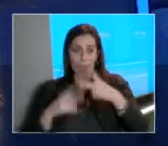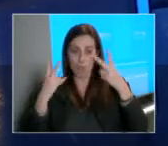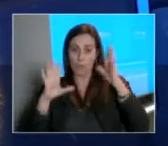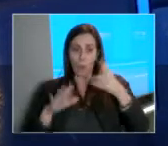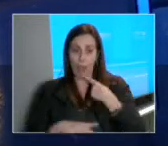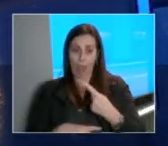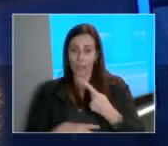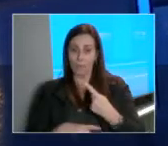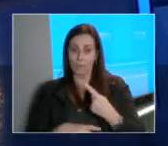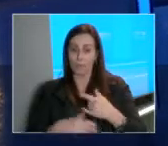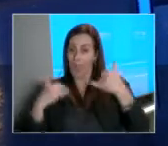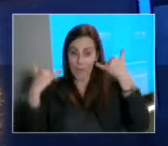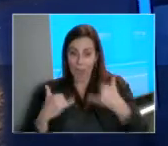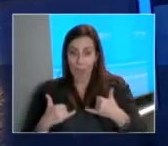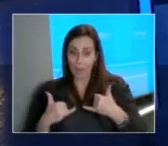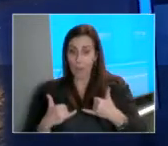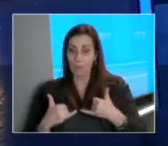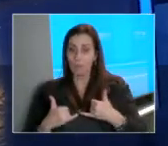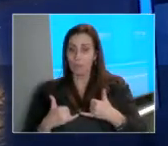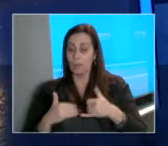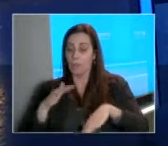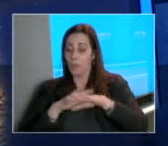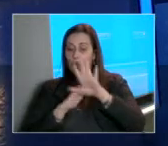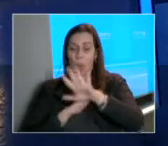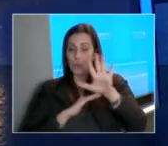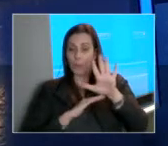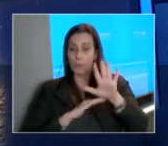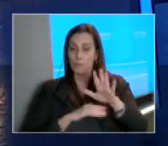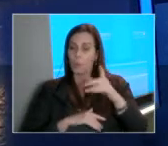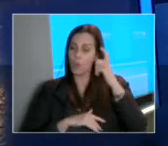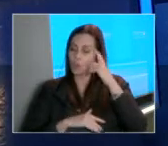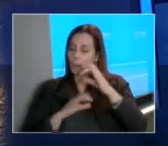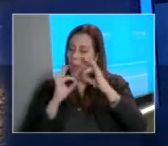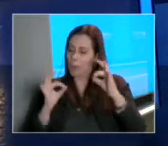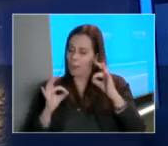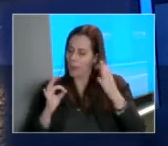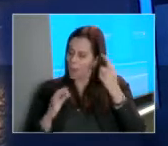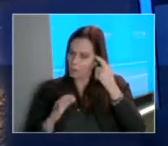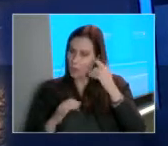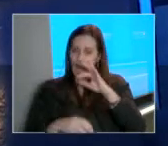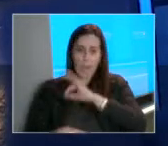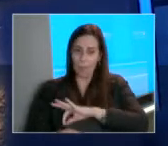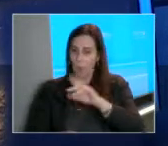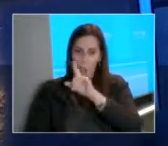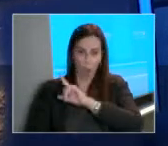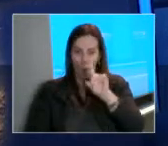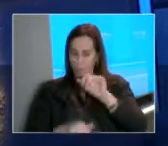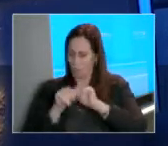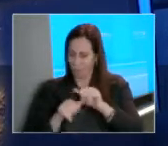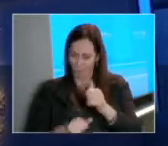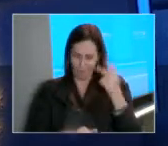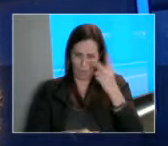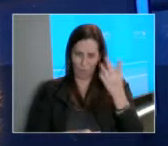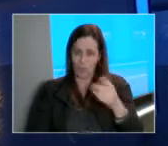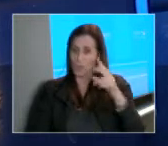מאוד להגיד. ברור. כרגע הבלוק שלו הוא גג 55. בוא אני עכשיו מתחיל לפרוט. ליברמן לא איתו, זה בטוח,